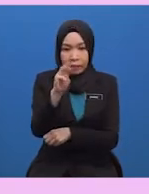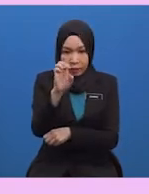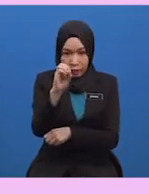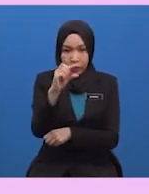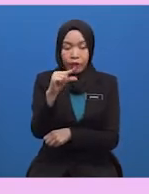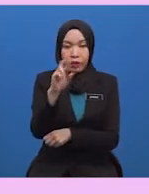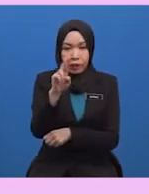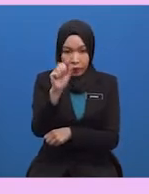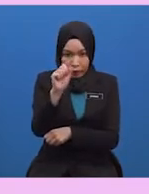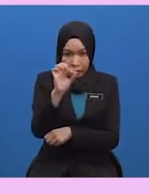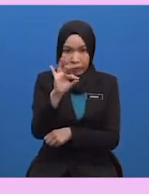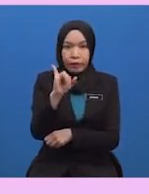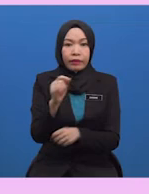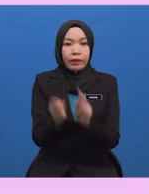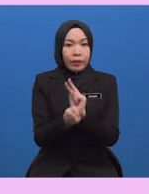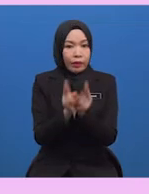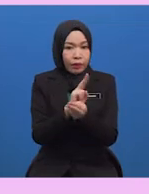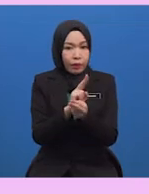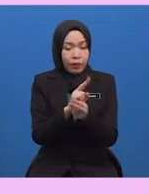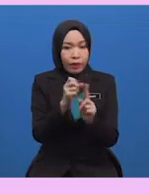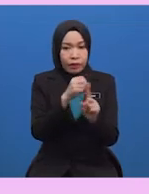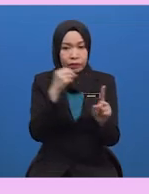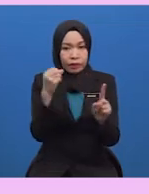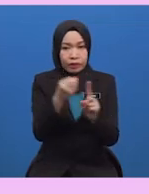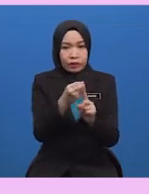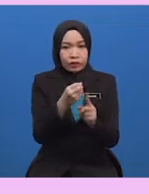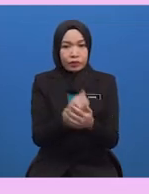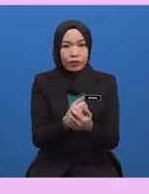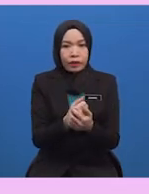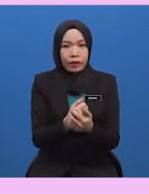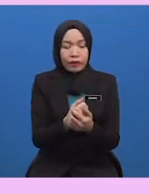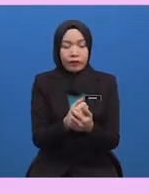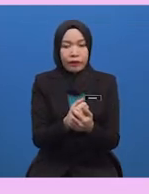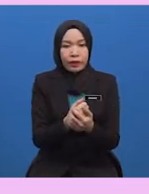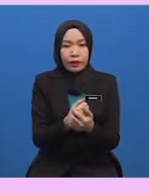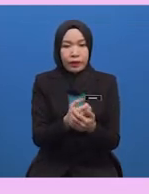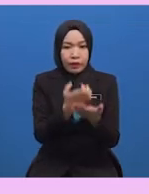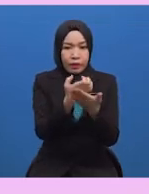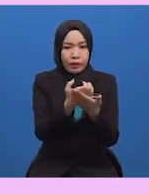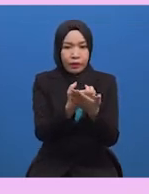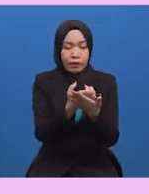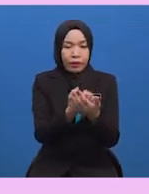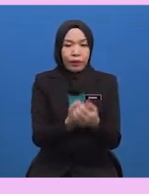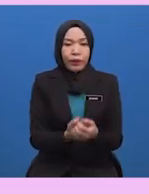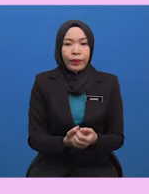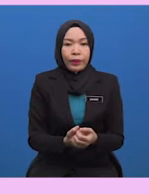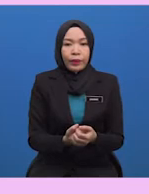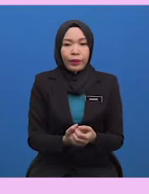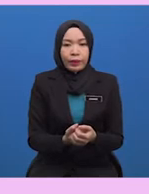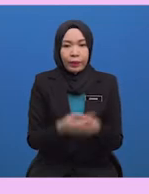perubahan sosial atau infrastruktur, kemudahan sampaian yang tinggi, kualiti hidup yang semakin